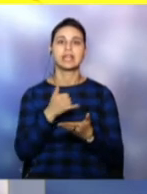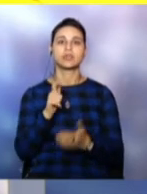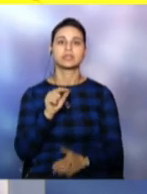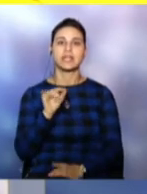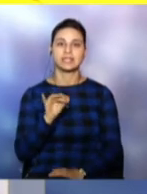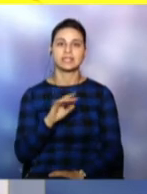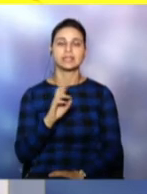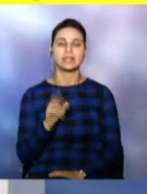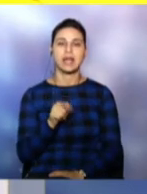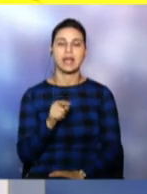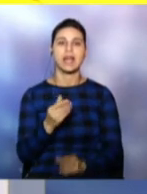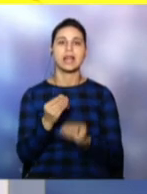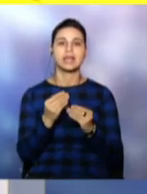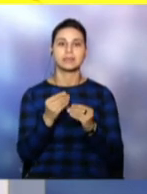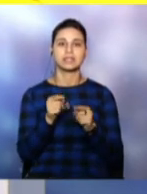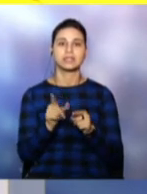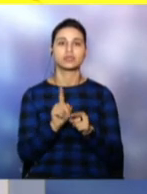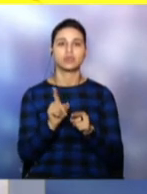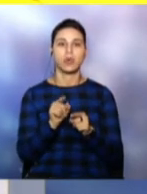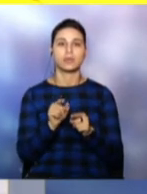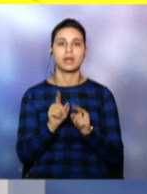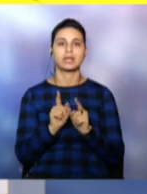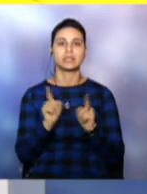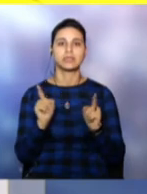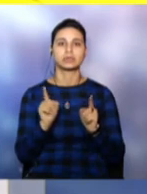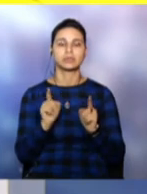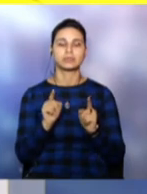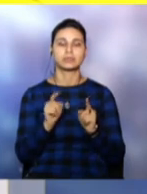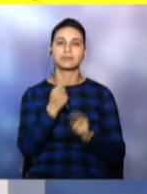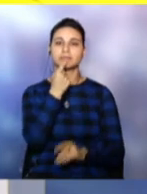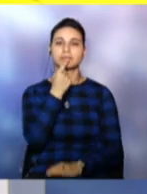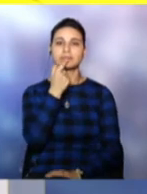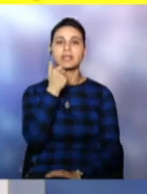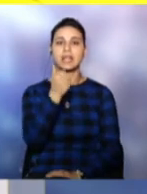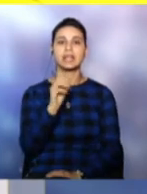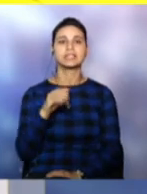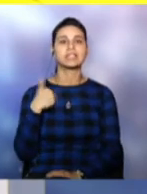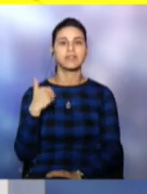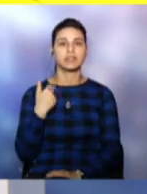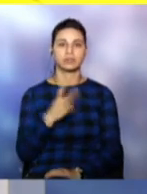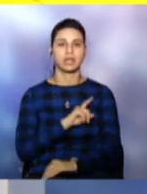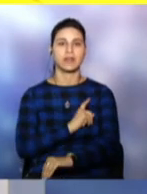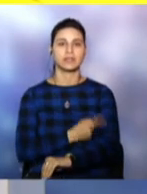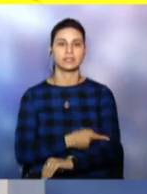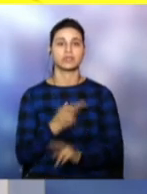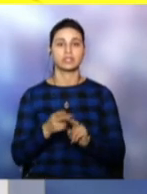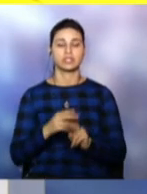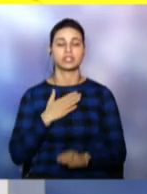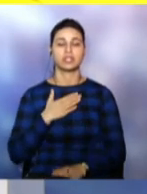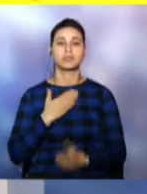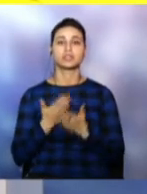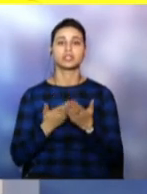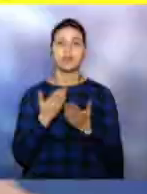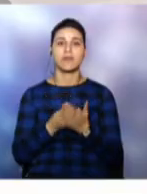და ლიმნის წვენი იმისათვის, რომ განსაკუთრებულ არომატთან ერთად C-ვიტამინის ეფექტი გავაძლიეროთ. ეს იყო ჩემი